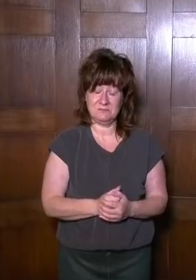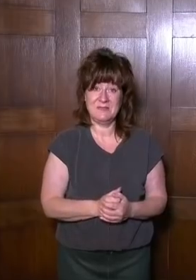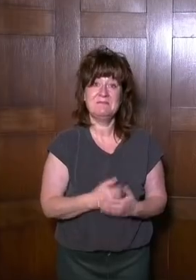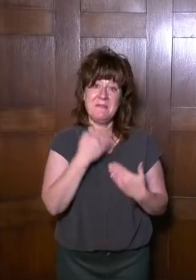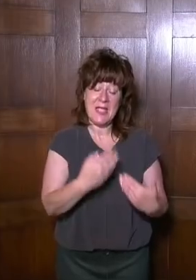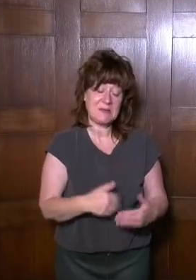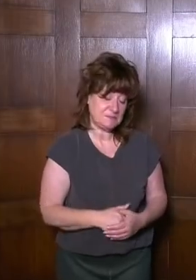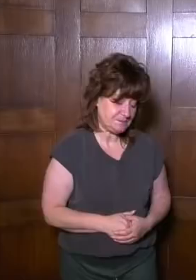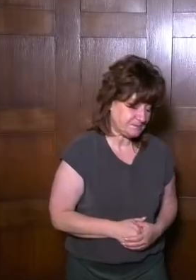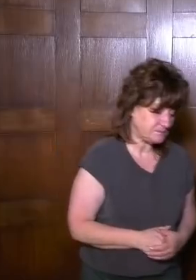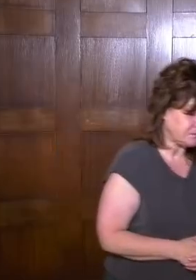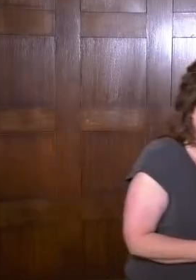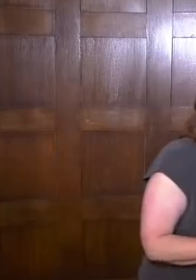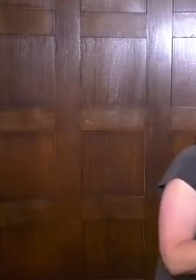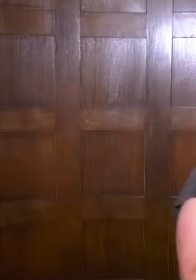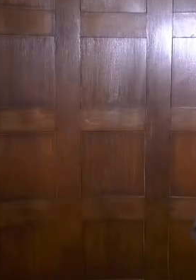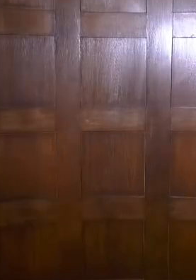Dank, Herr Grasemann, bitte.